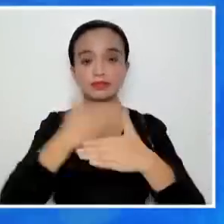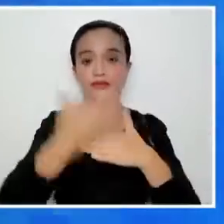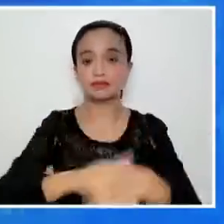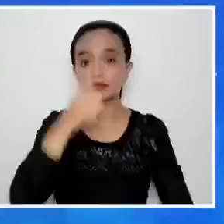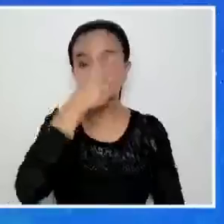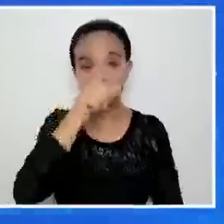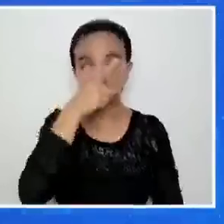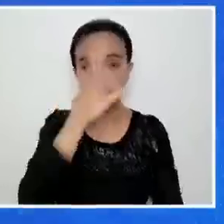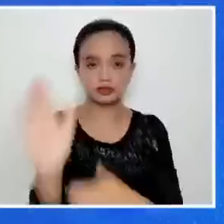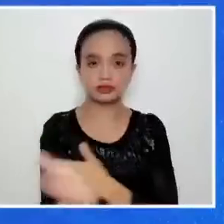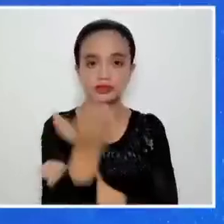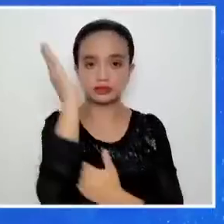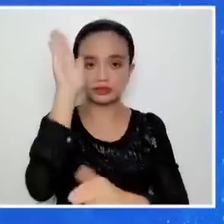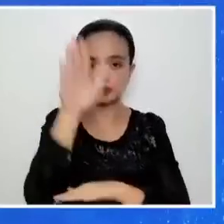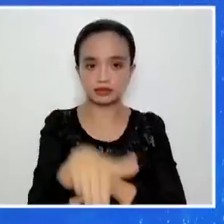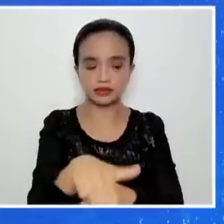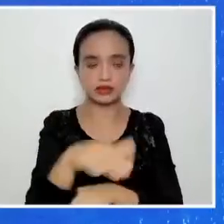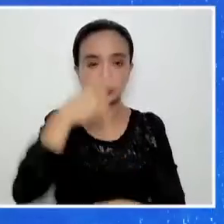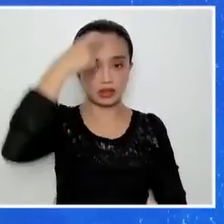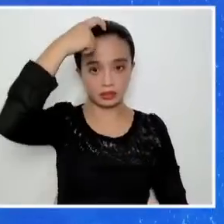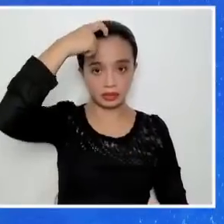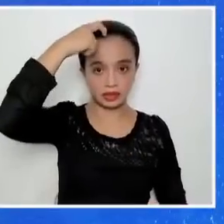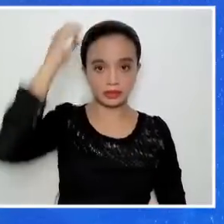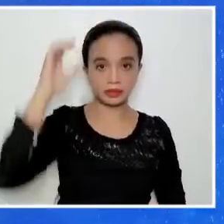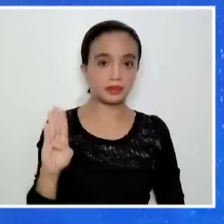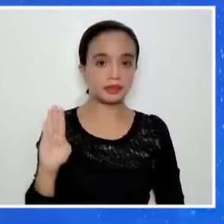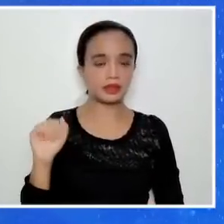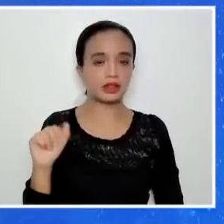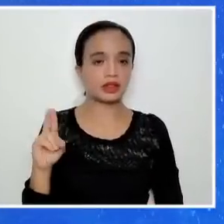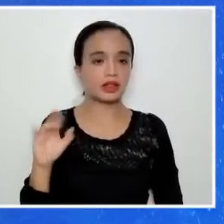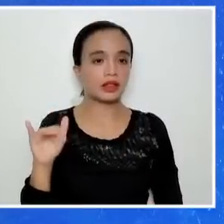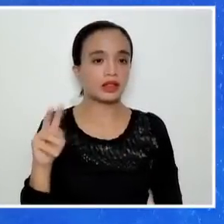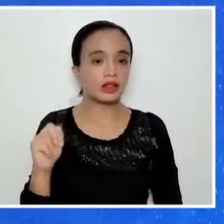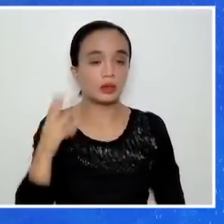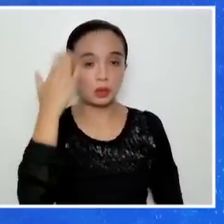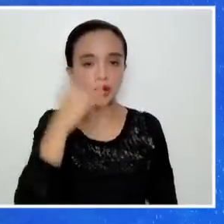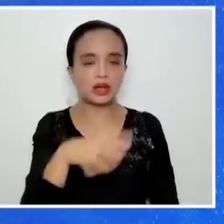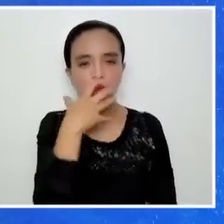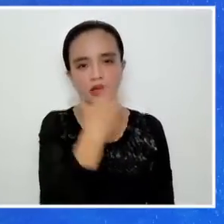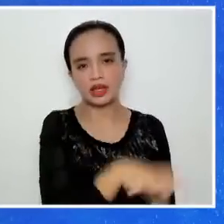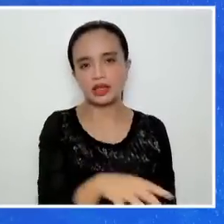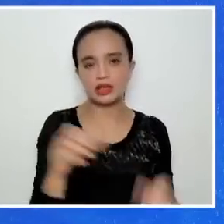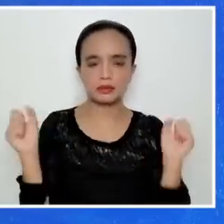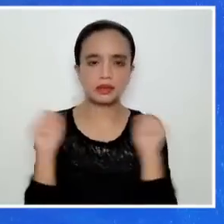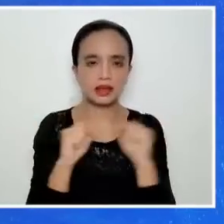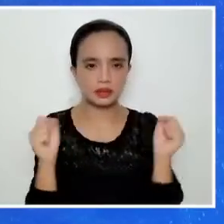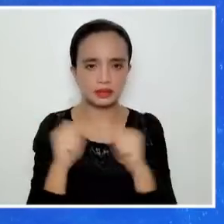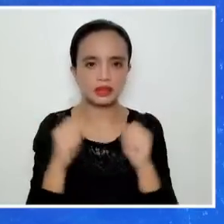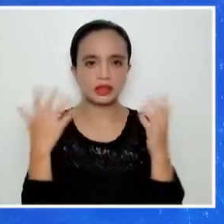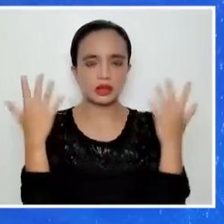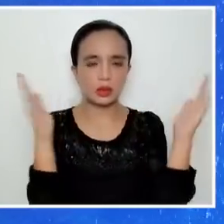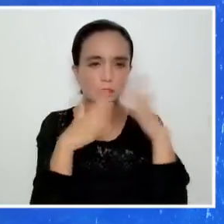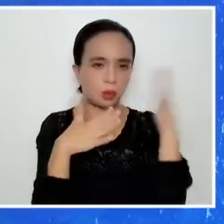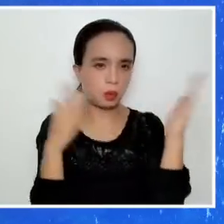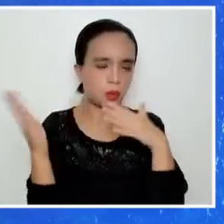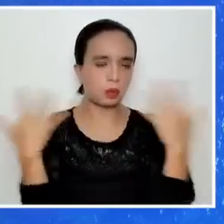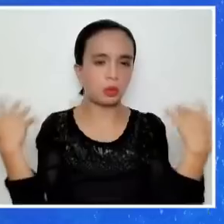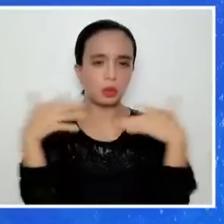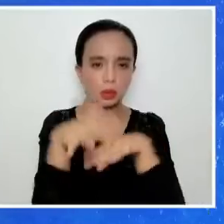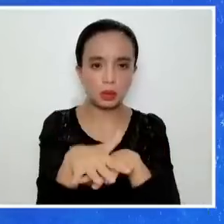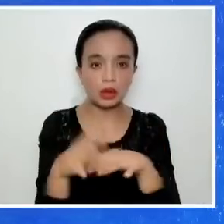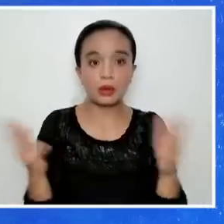pang maulan dito po sa Batanes at sa Babuyan Islands dahil pa sa frontal system. At meron pa rin pag-ulan sa tanghali dito po